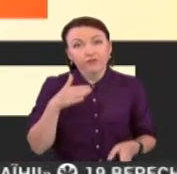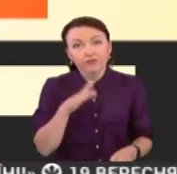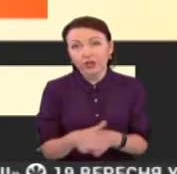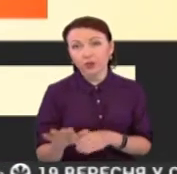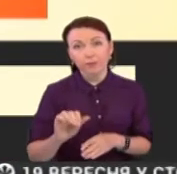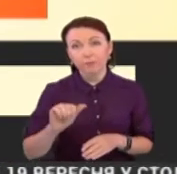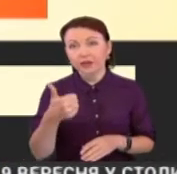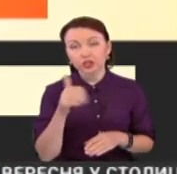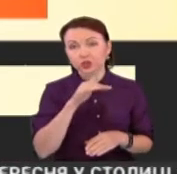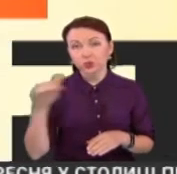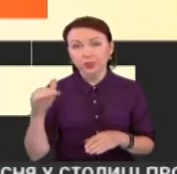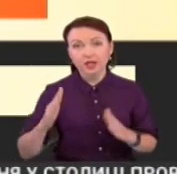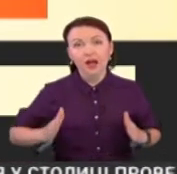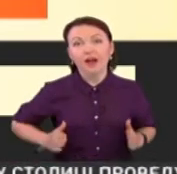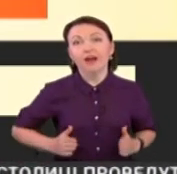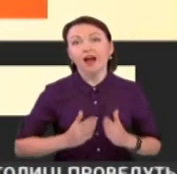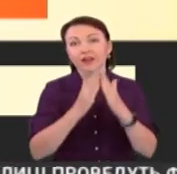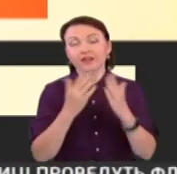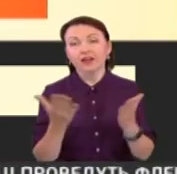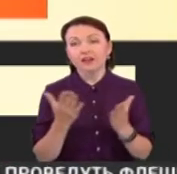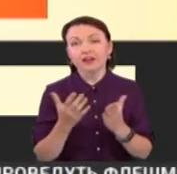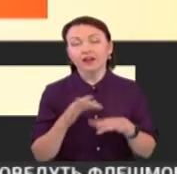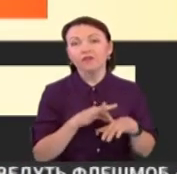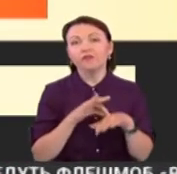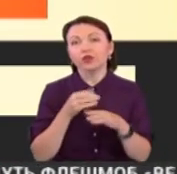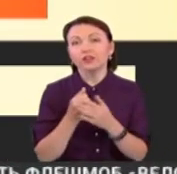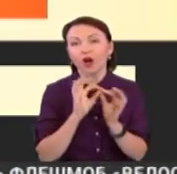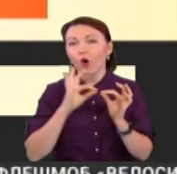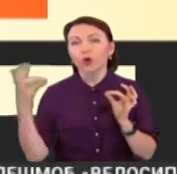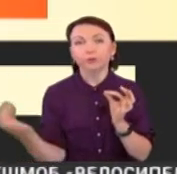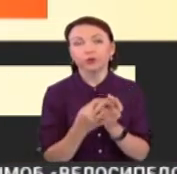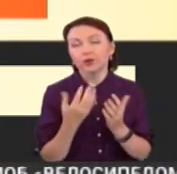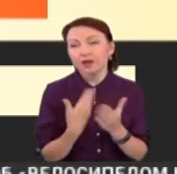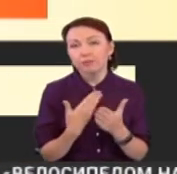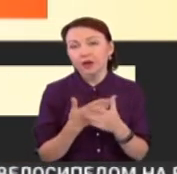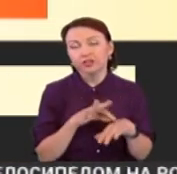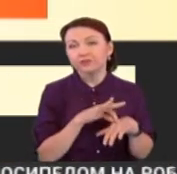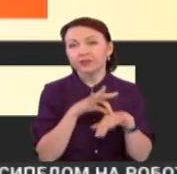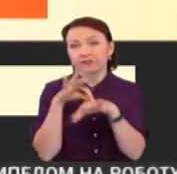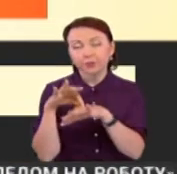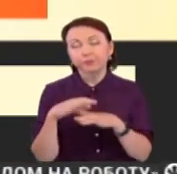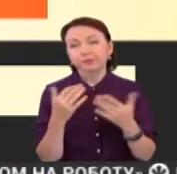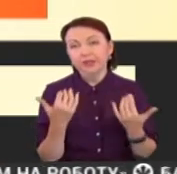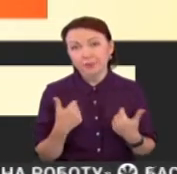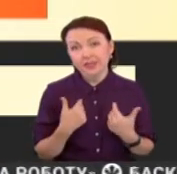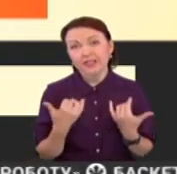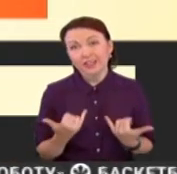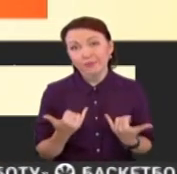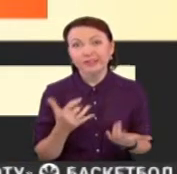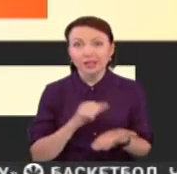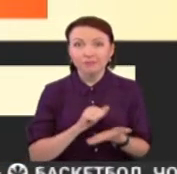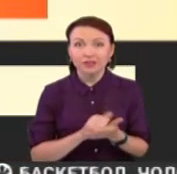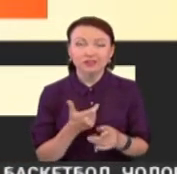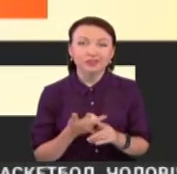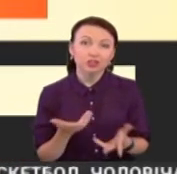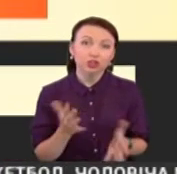перший ступінь ракети, яка виводить її на орбіту. Я вже її майже вивів. І мені треба займатися чимось